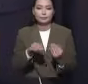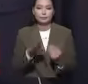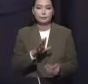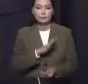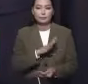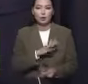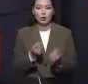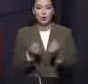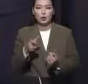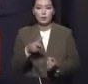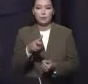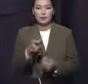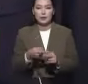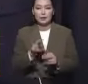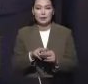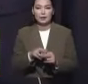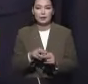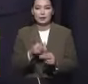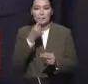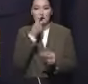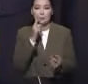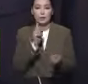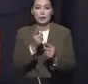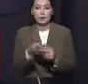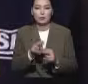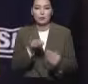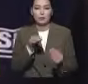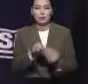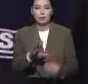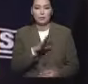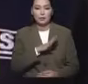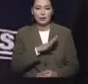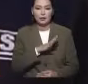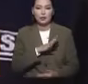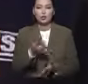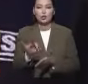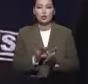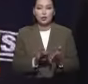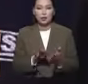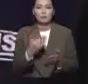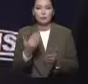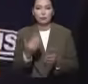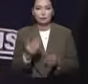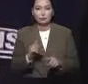жол бойында пышақтың лақтырғанын байқадық. Сосын сол орнына жедел тергеу тобын